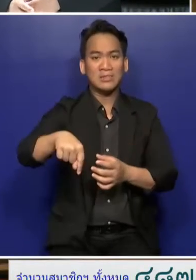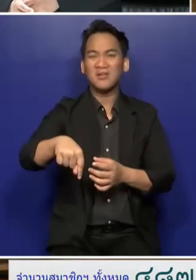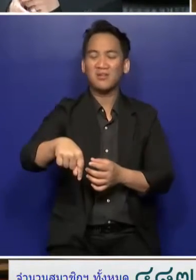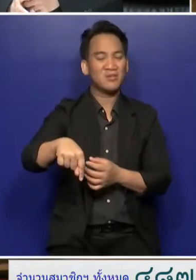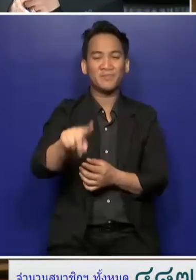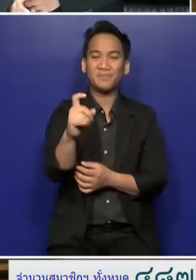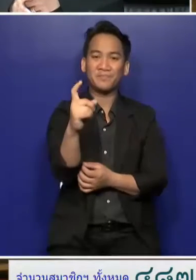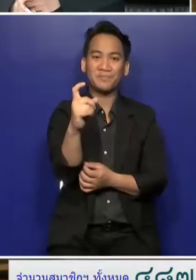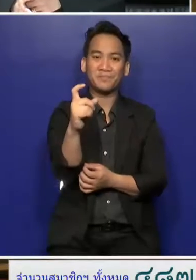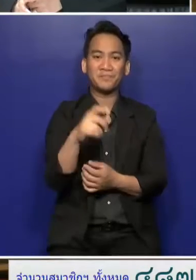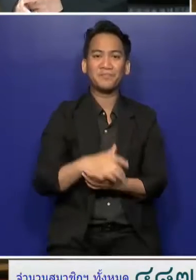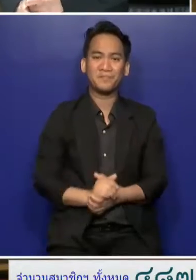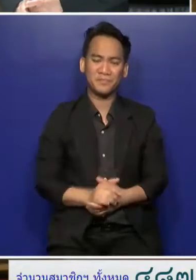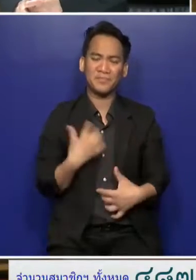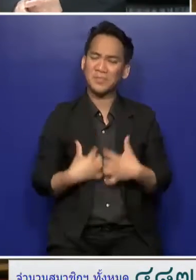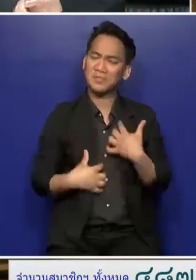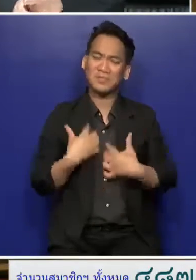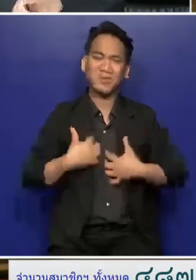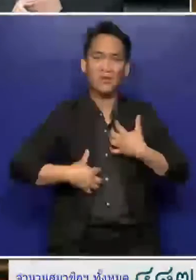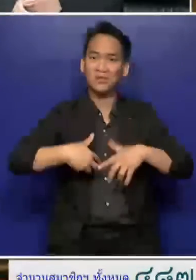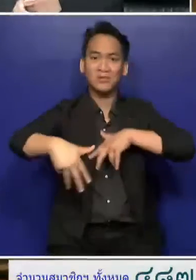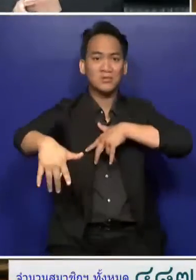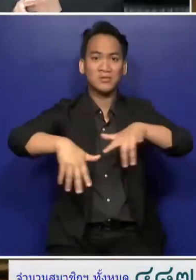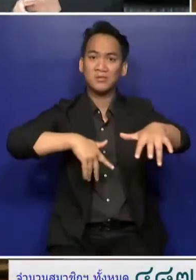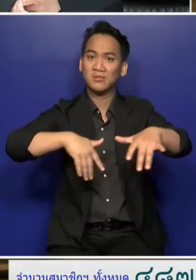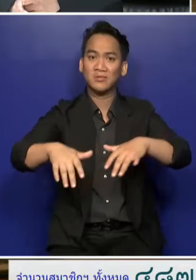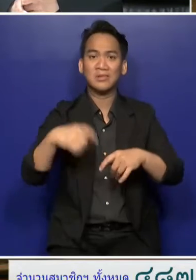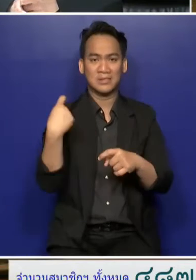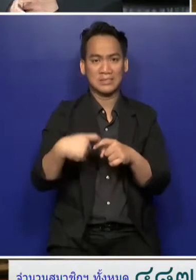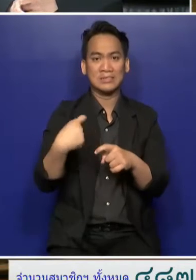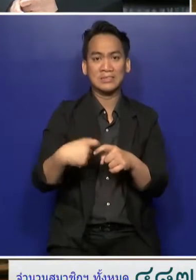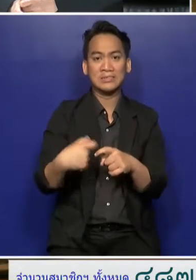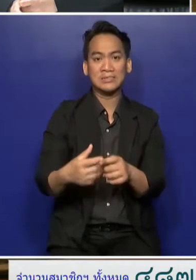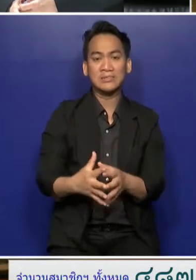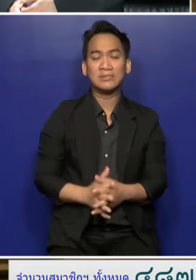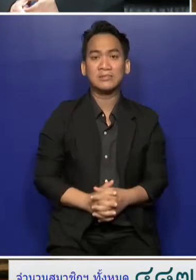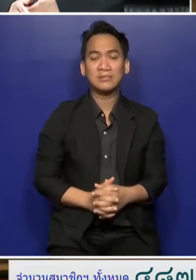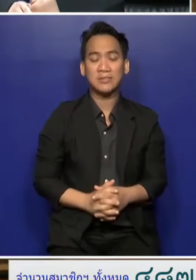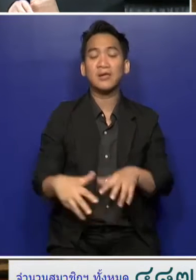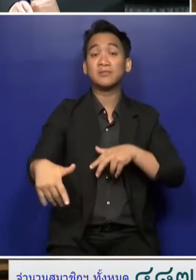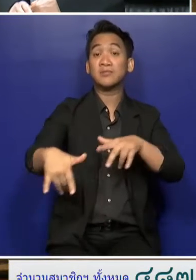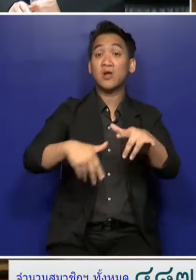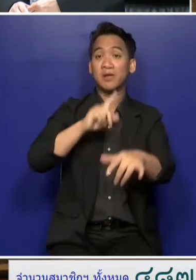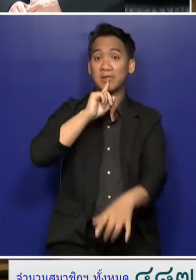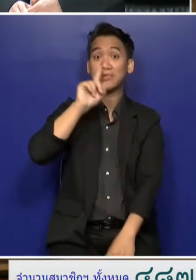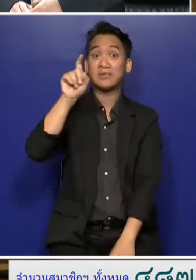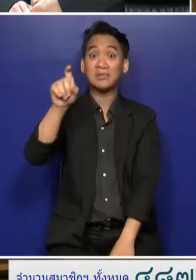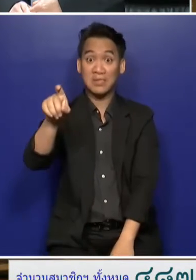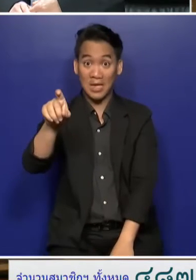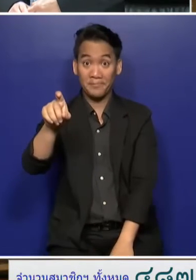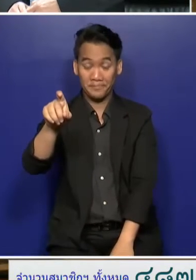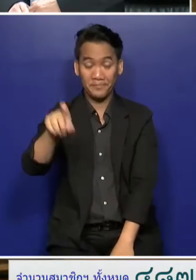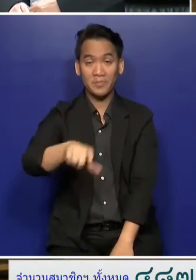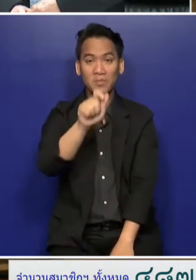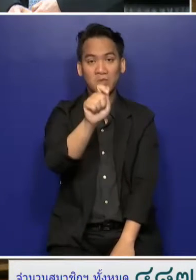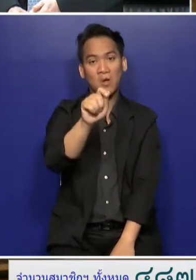ได้รับความเดือดร้อนเป็นอันมากชาวบ้านได้ร้องเรียนและสอบถามไปยังอบต.ตำบลล